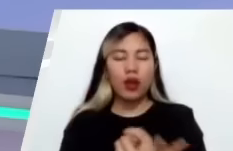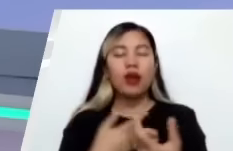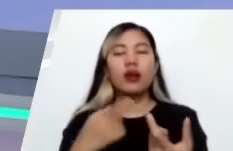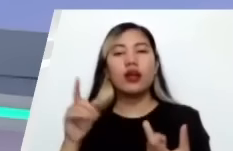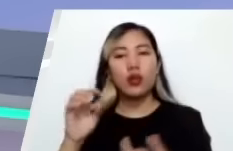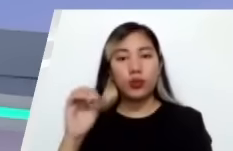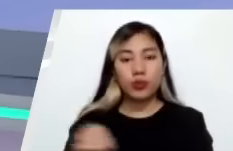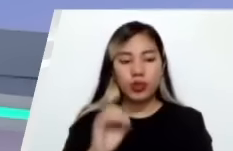Duterte.